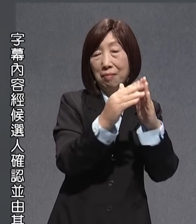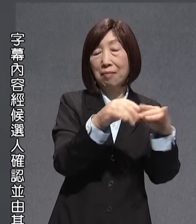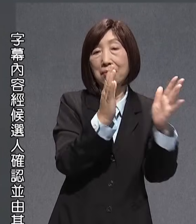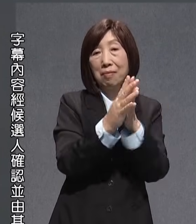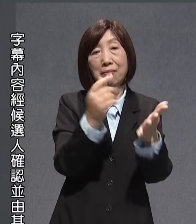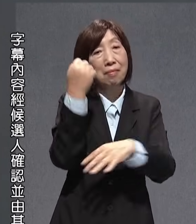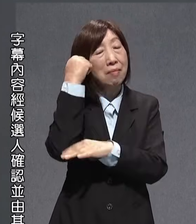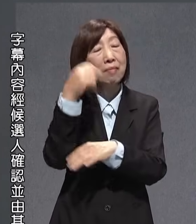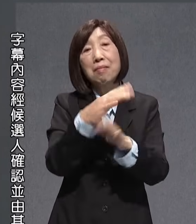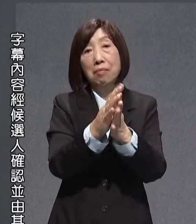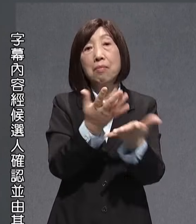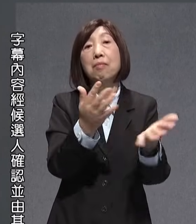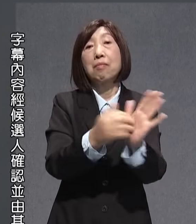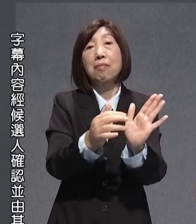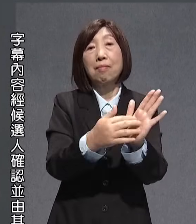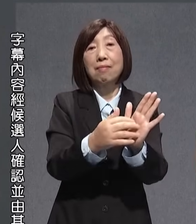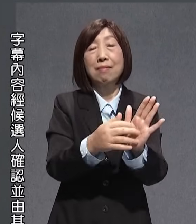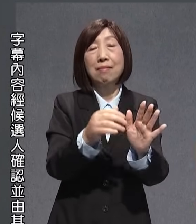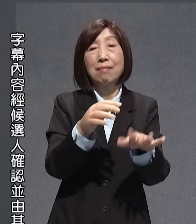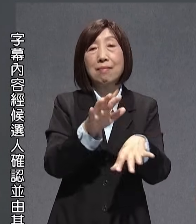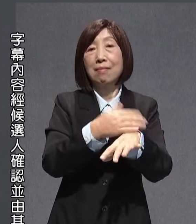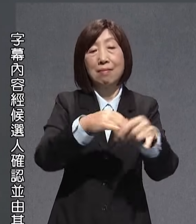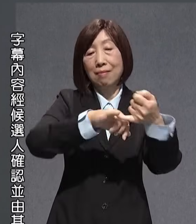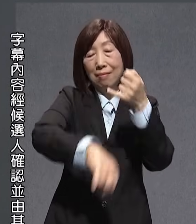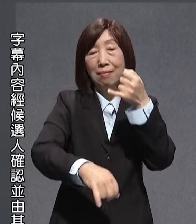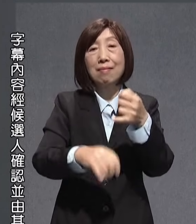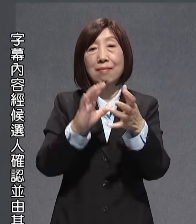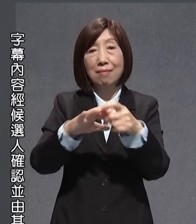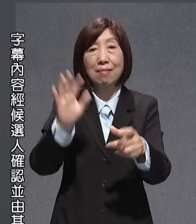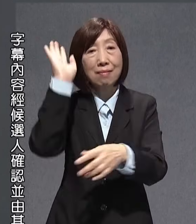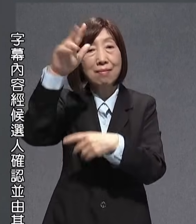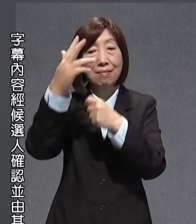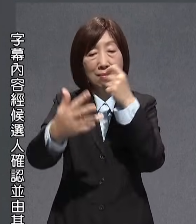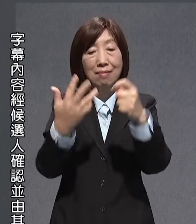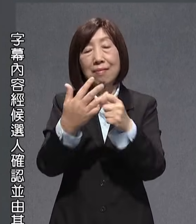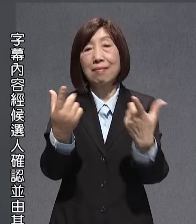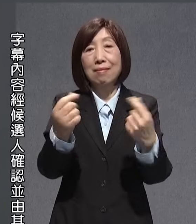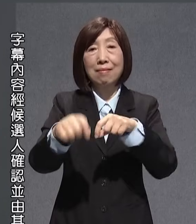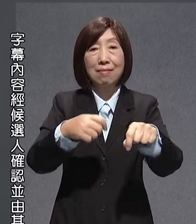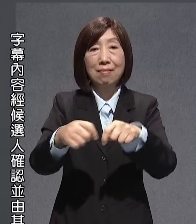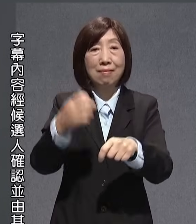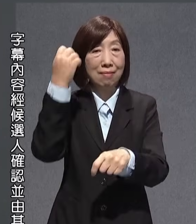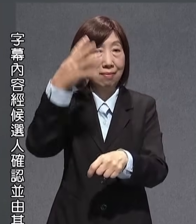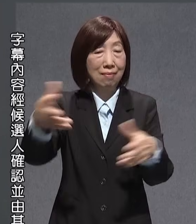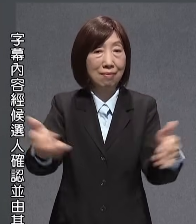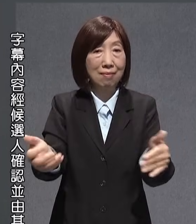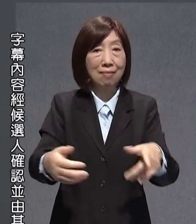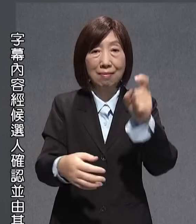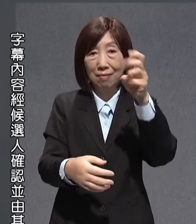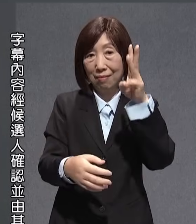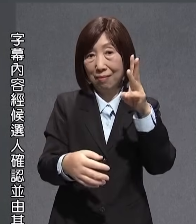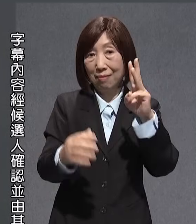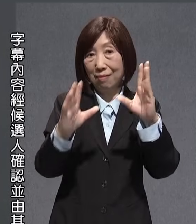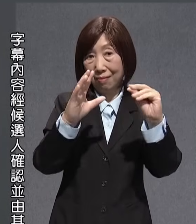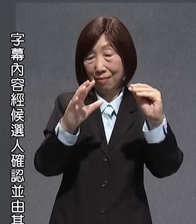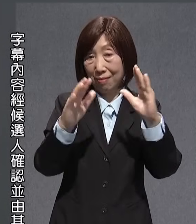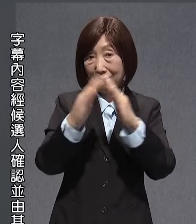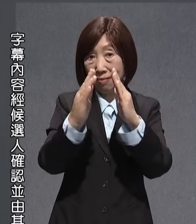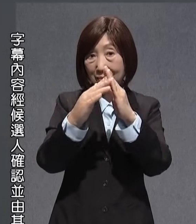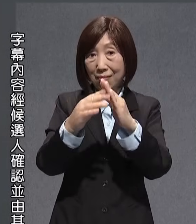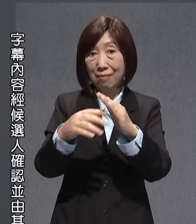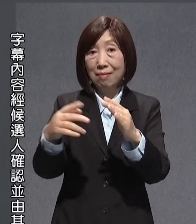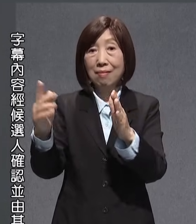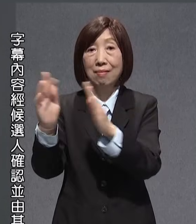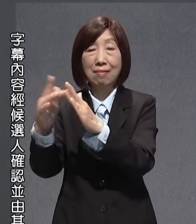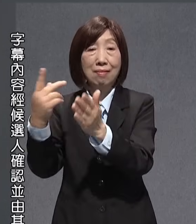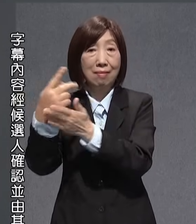票。清德未来也会以8年为期来规划，新建的住宅有13万多户，包租代管会